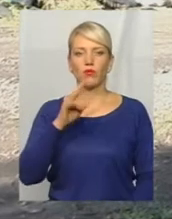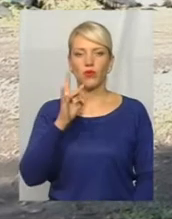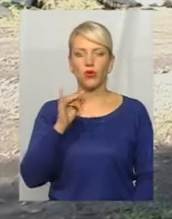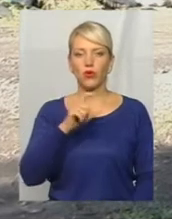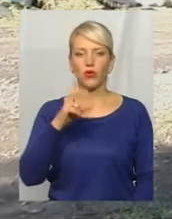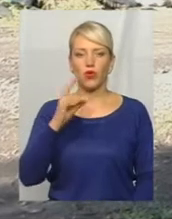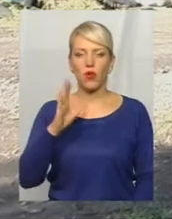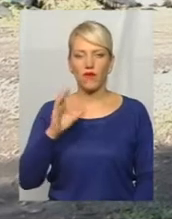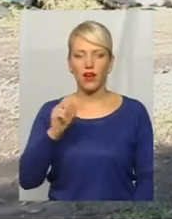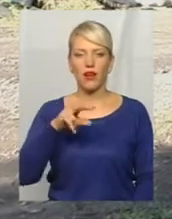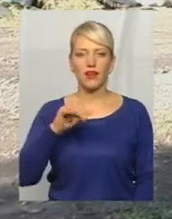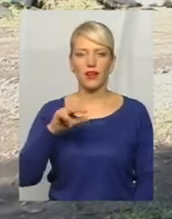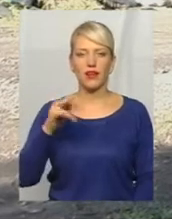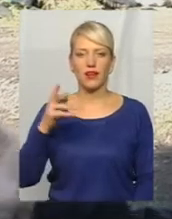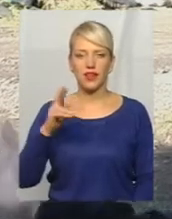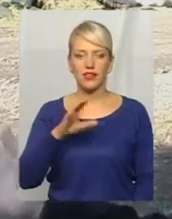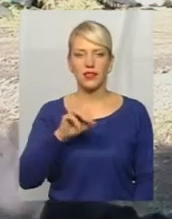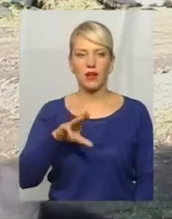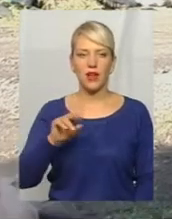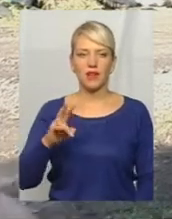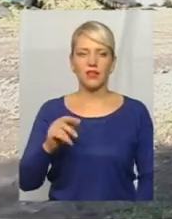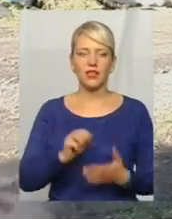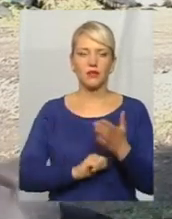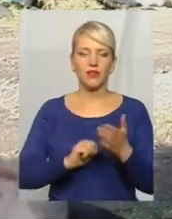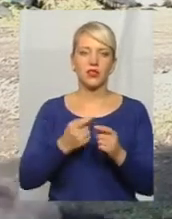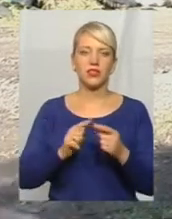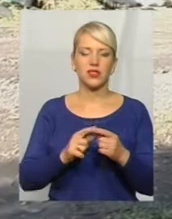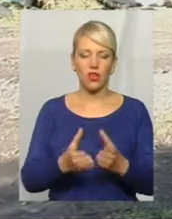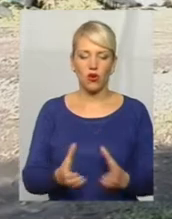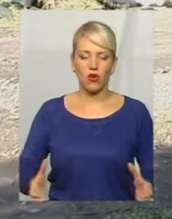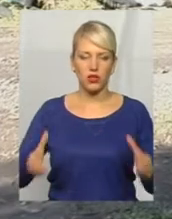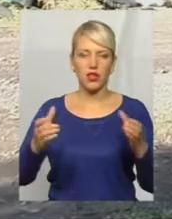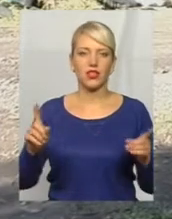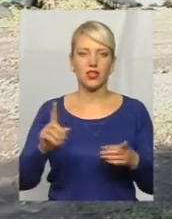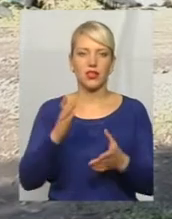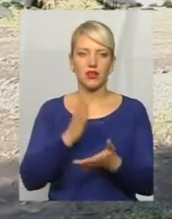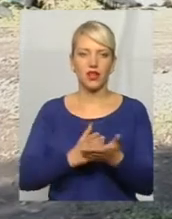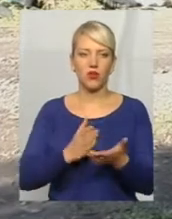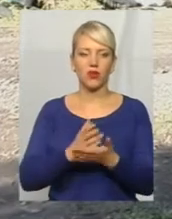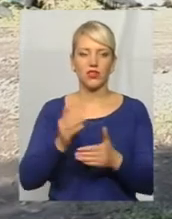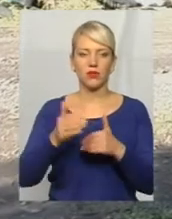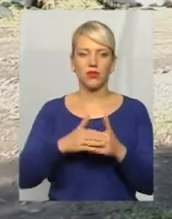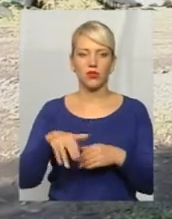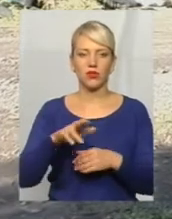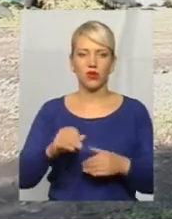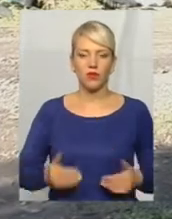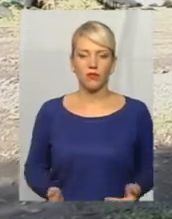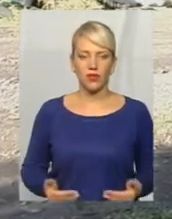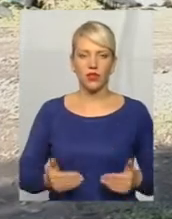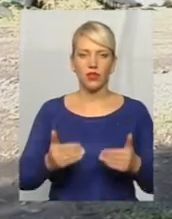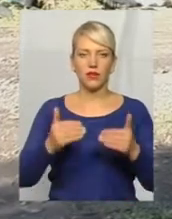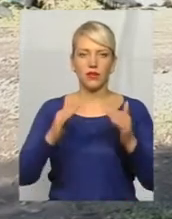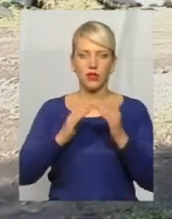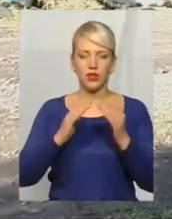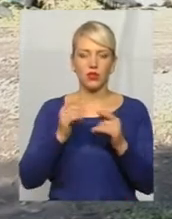Степанівни і з приводу цього контейнерів, які дуже близько знаходяться до жилого будинку. По санітарних